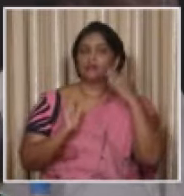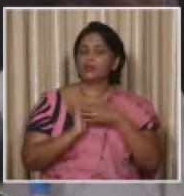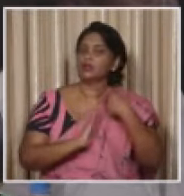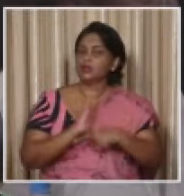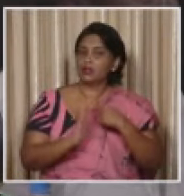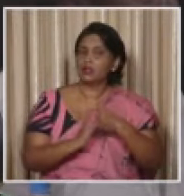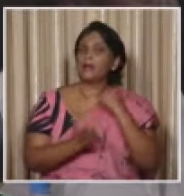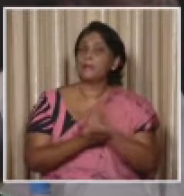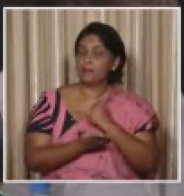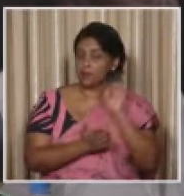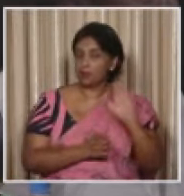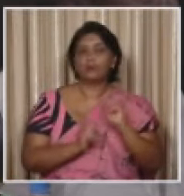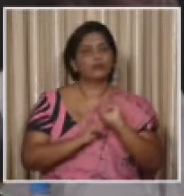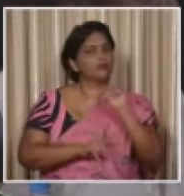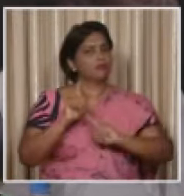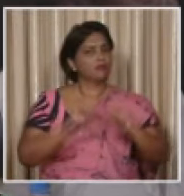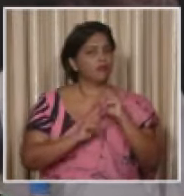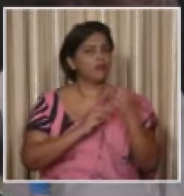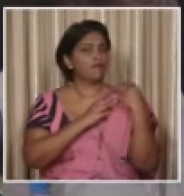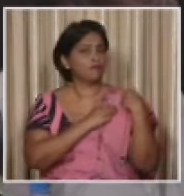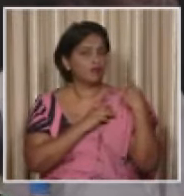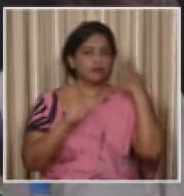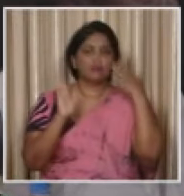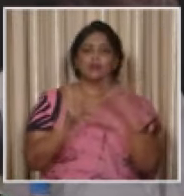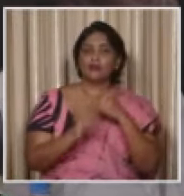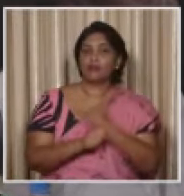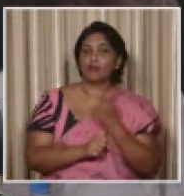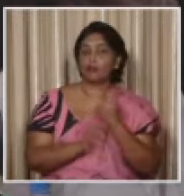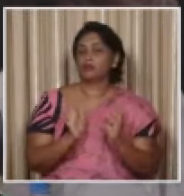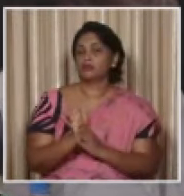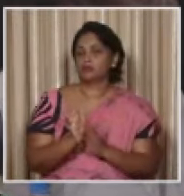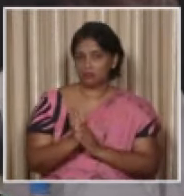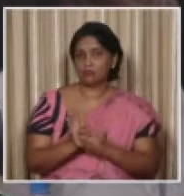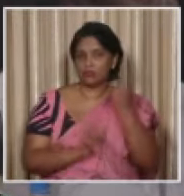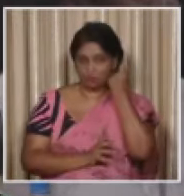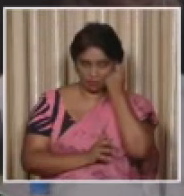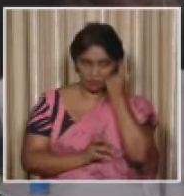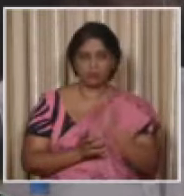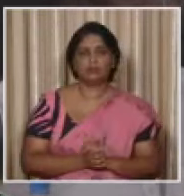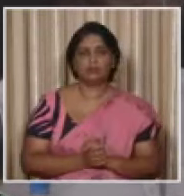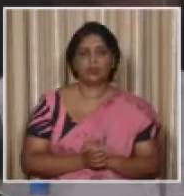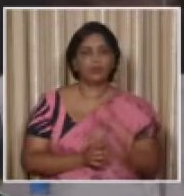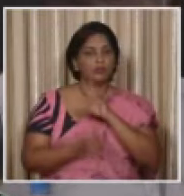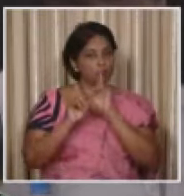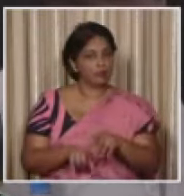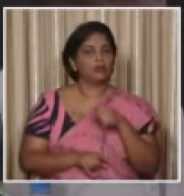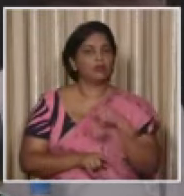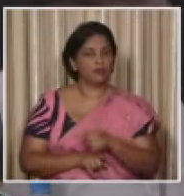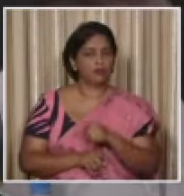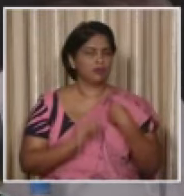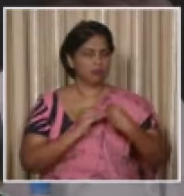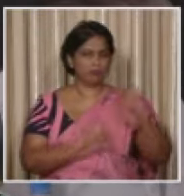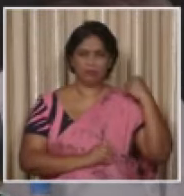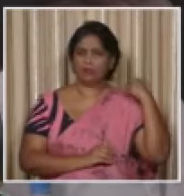ලංකා මහා බැංකුව විසින් පාර්ලිමේන්තුවට ඇති වගවීම පිළිබඳව රජයේ මුදල් කාර්ක සභාවේ අදහස. එබැවින්